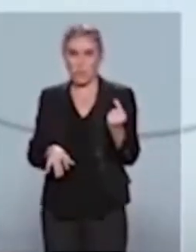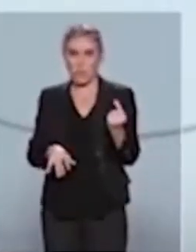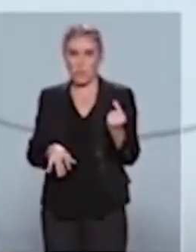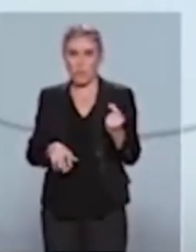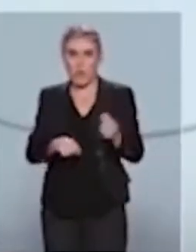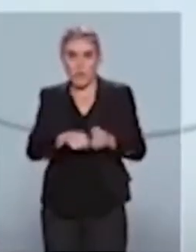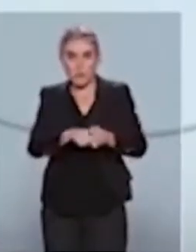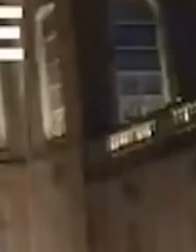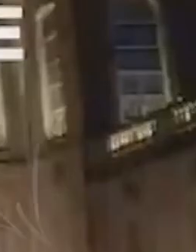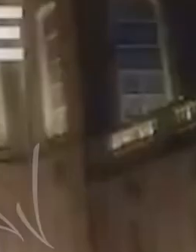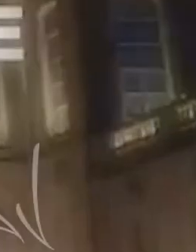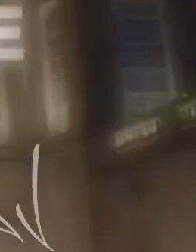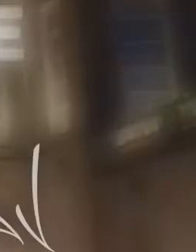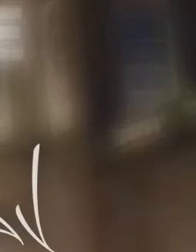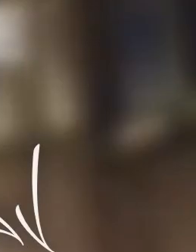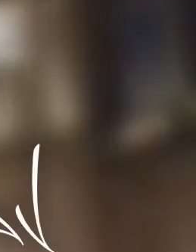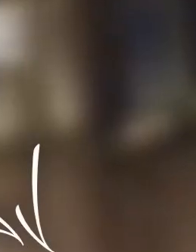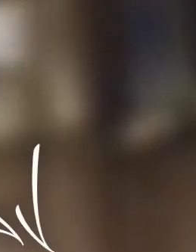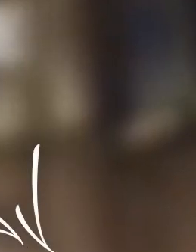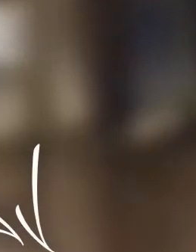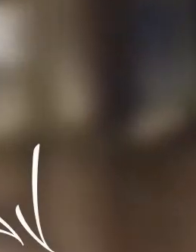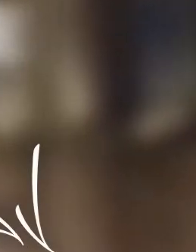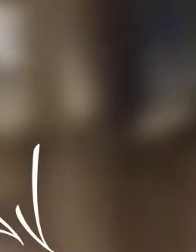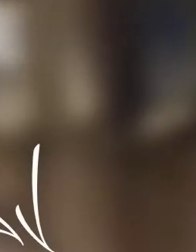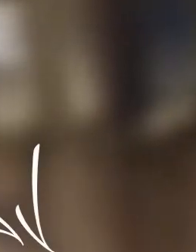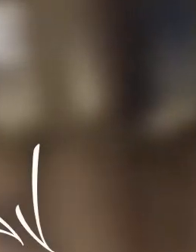semble gagner en force,